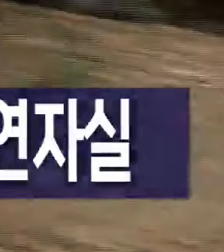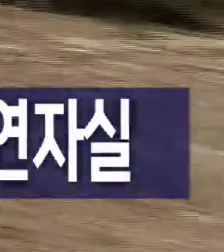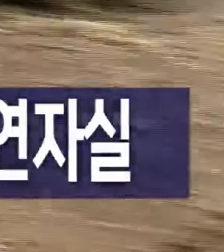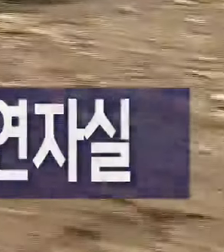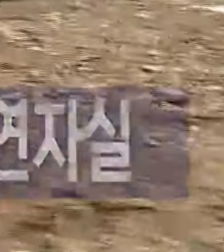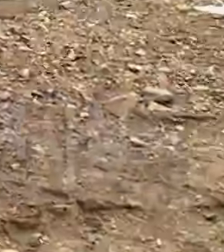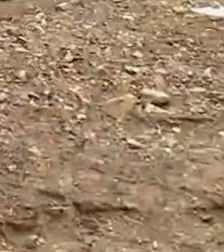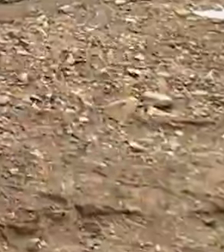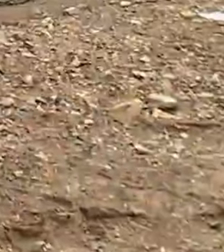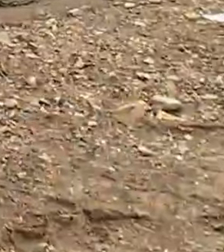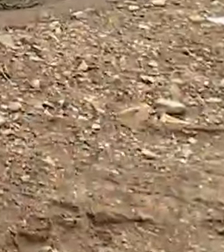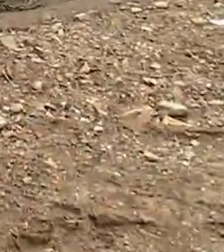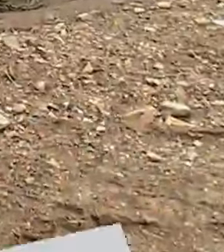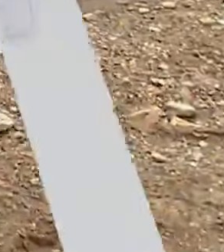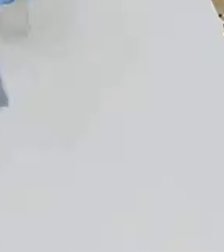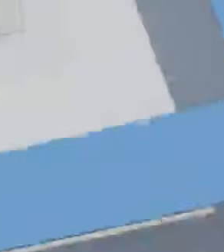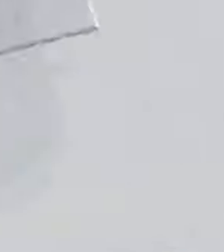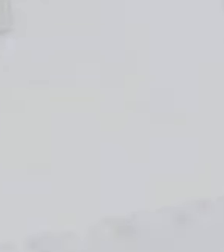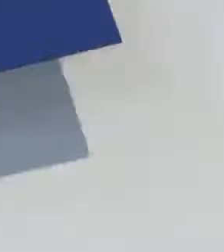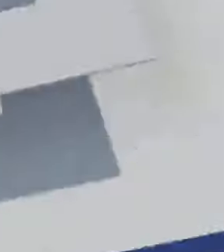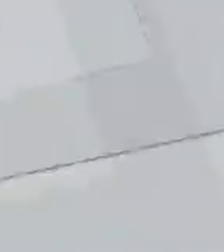현장을 다녀왔습니다.